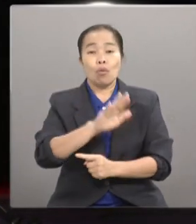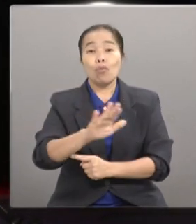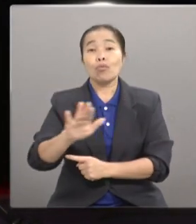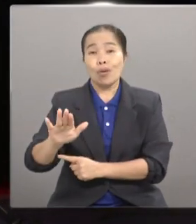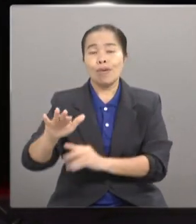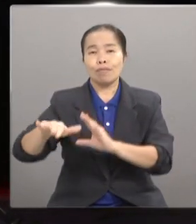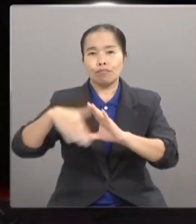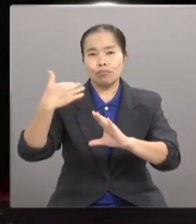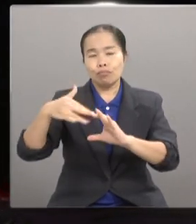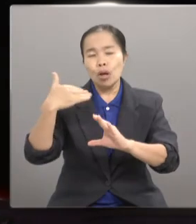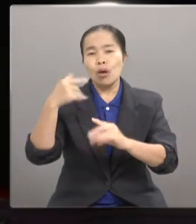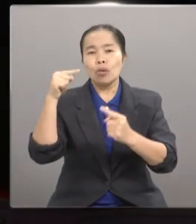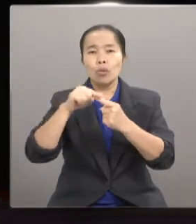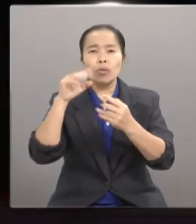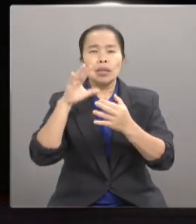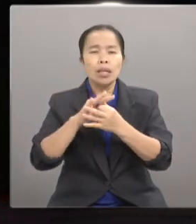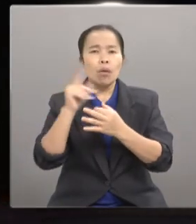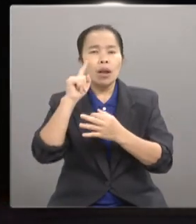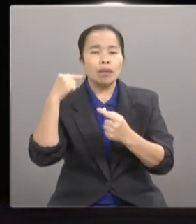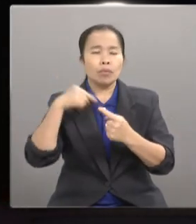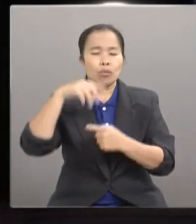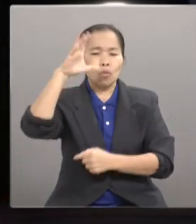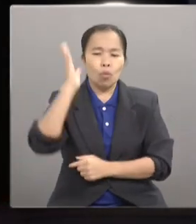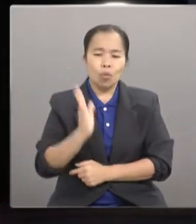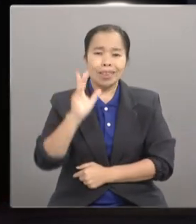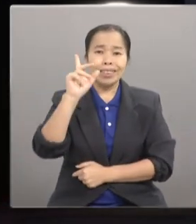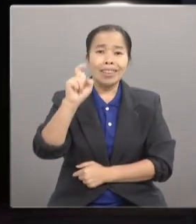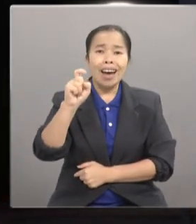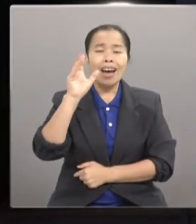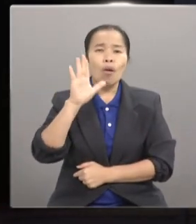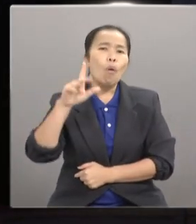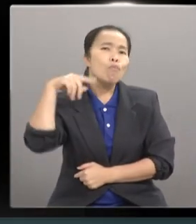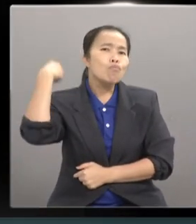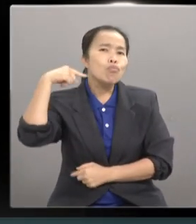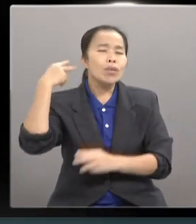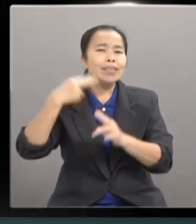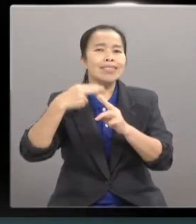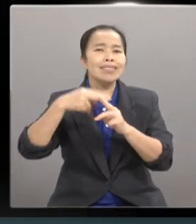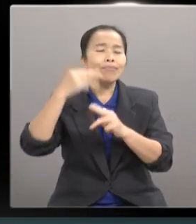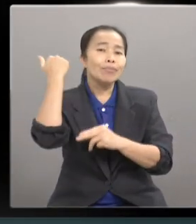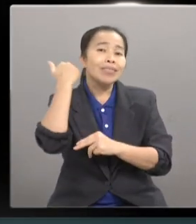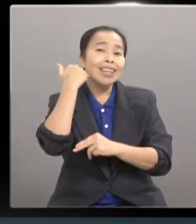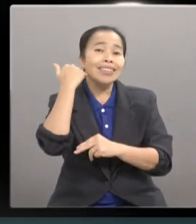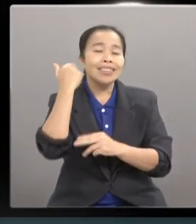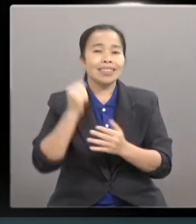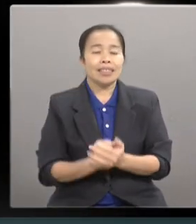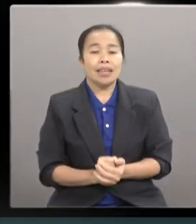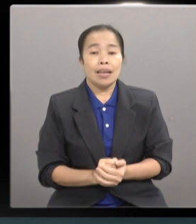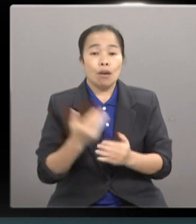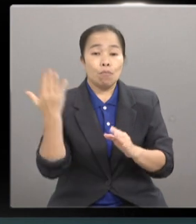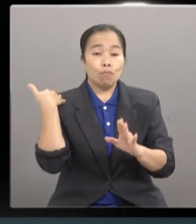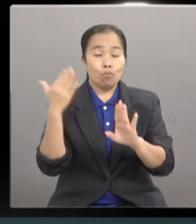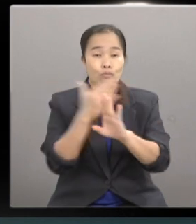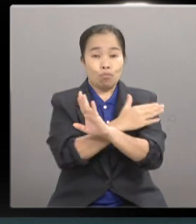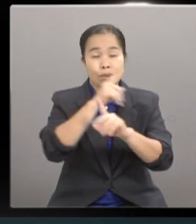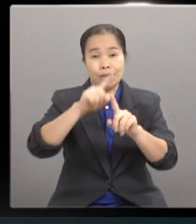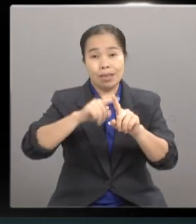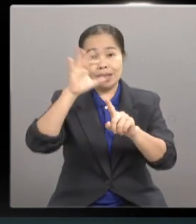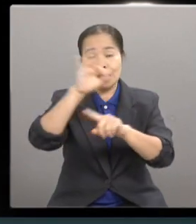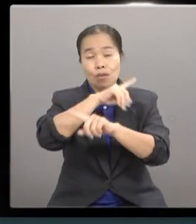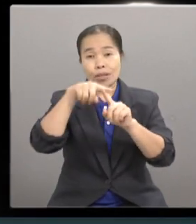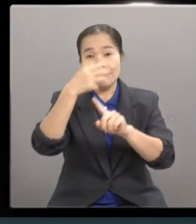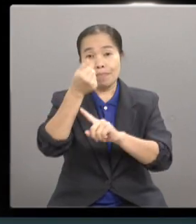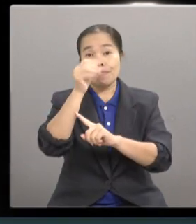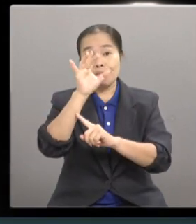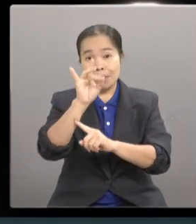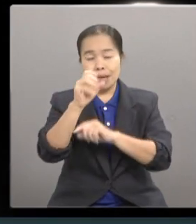ที่ติดตามความคบหน้าปมการสชิวิของคุลาลาเบลเมอวนที่ 18 กันยายน 2,562